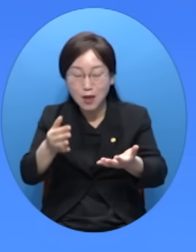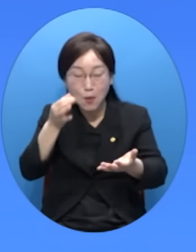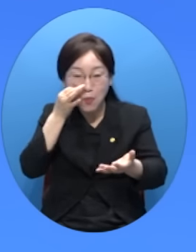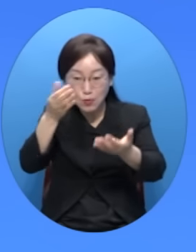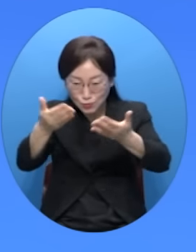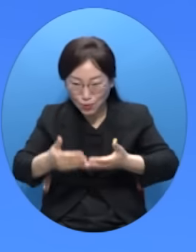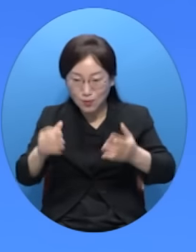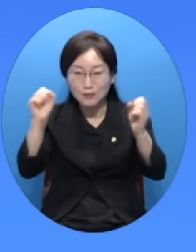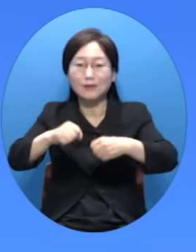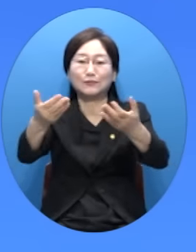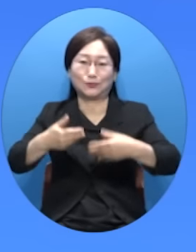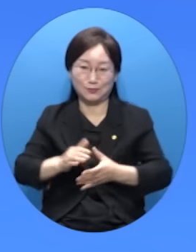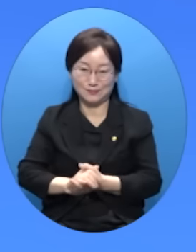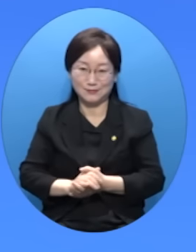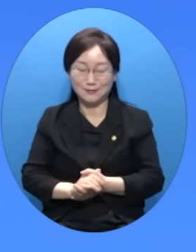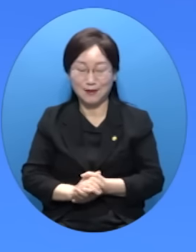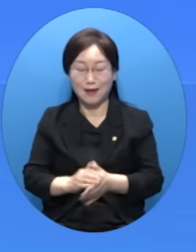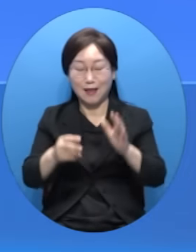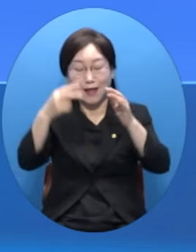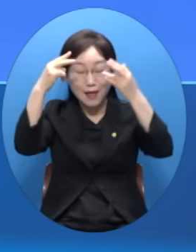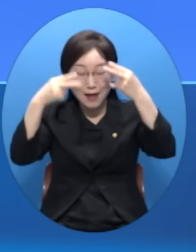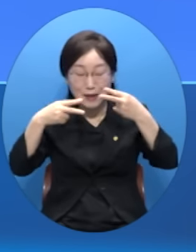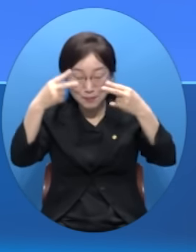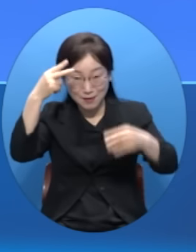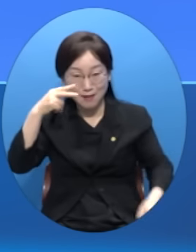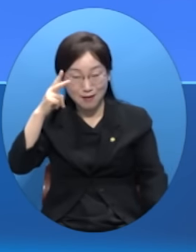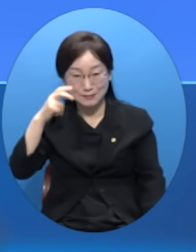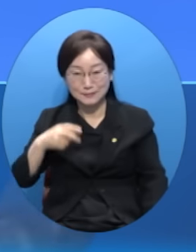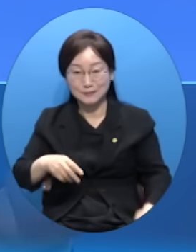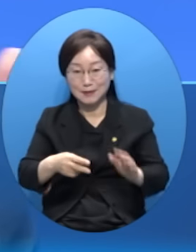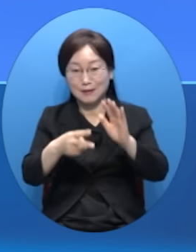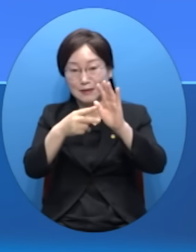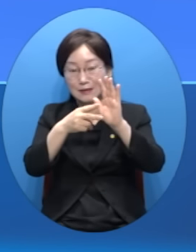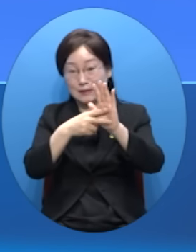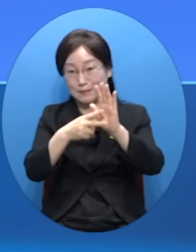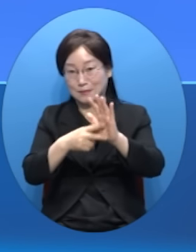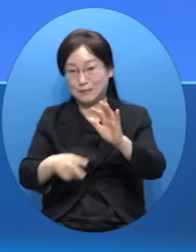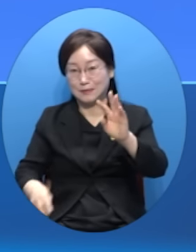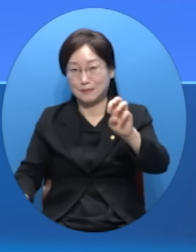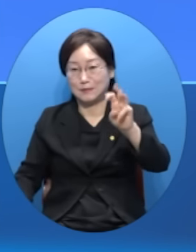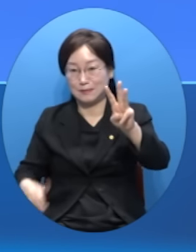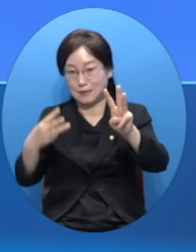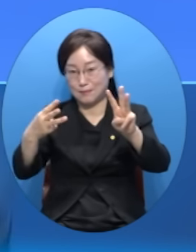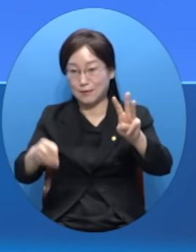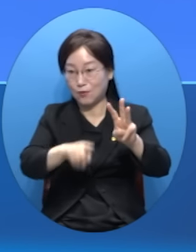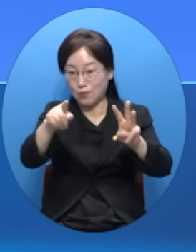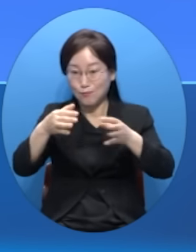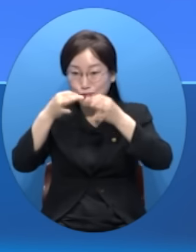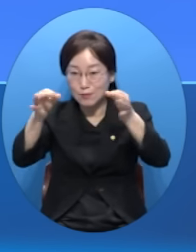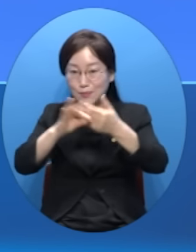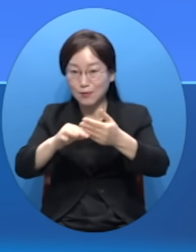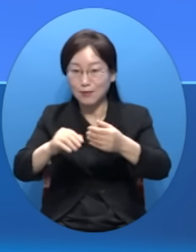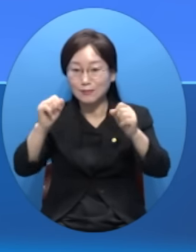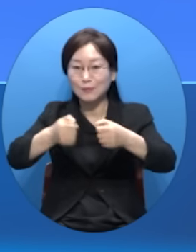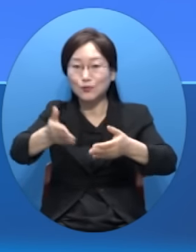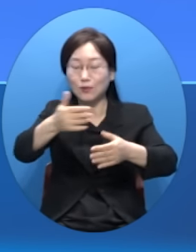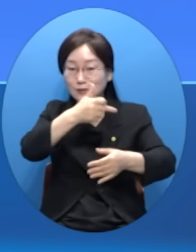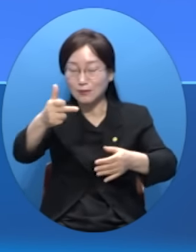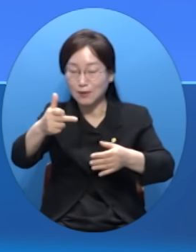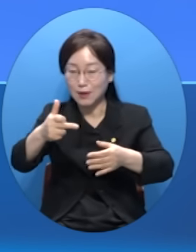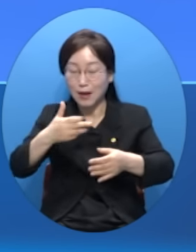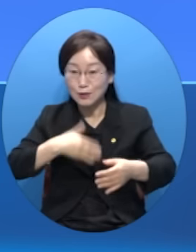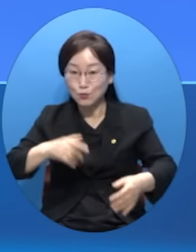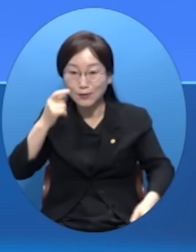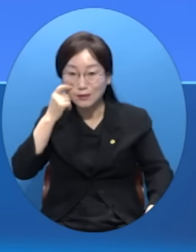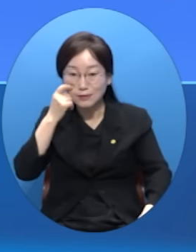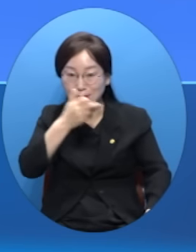응답해 주시는 것입니다. 예레미야 33장 3절을 말씀합니다. 너는 내게 부르짖으라 내가 내게 응답하였고 내가 알지 못하는 크고 은밀한